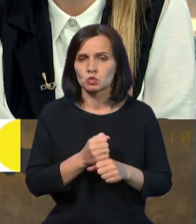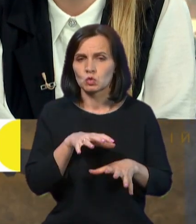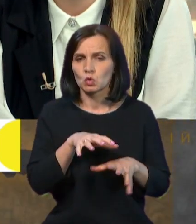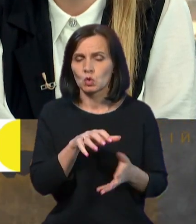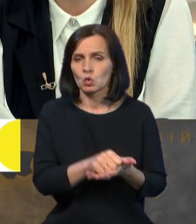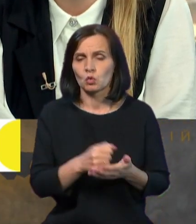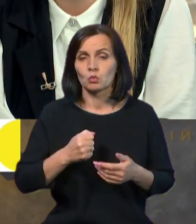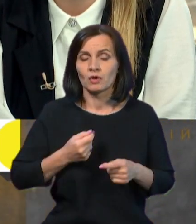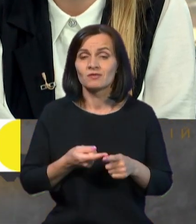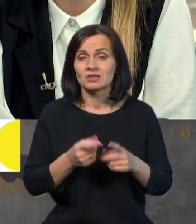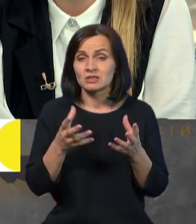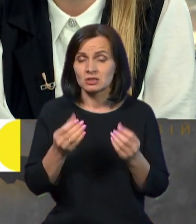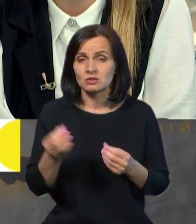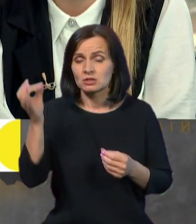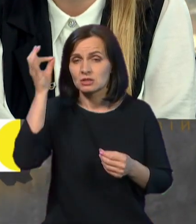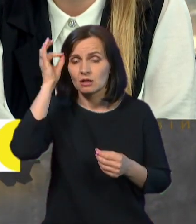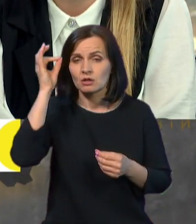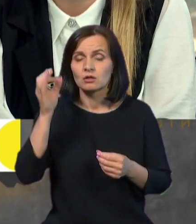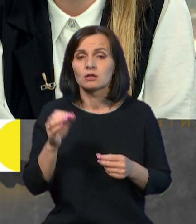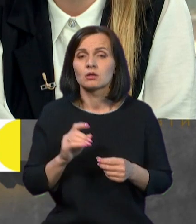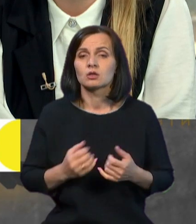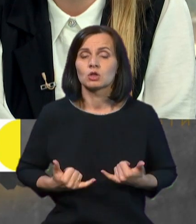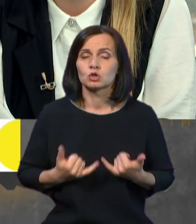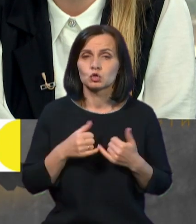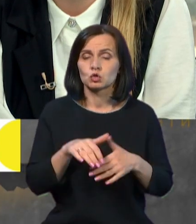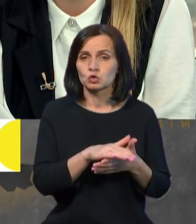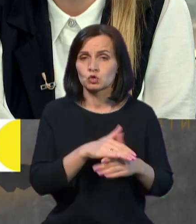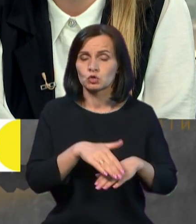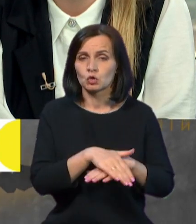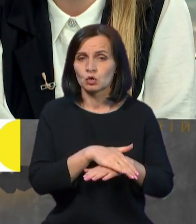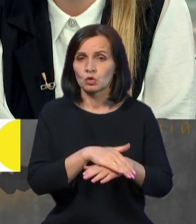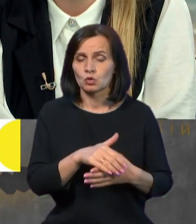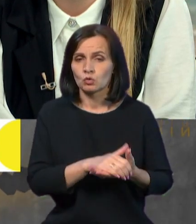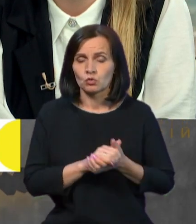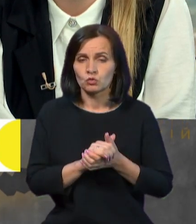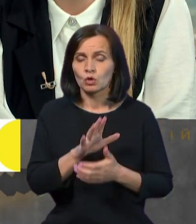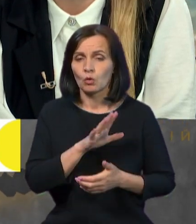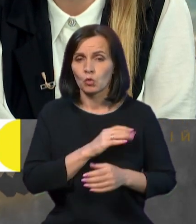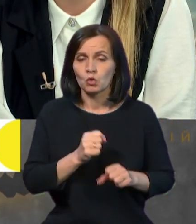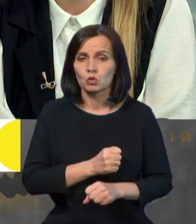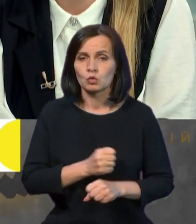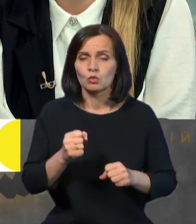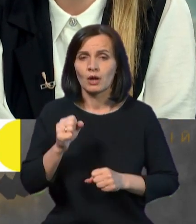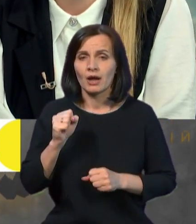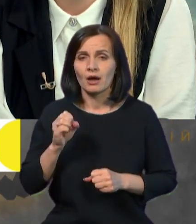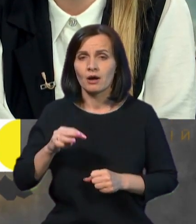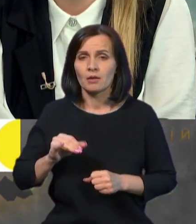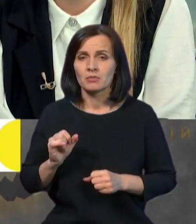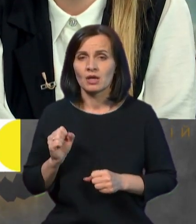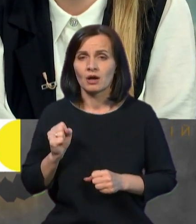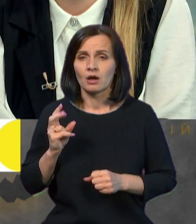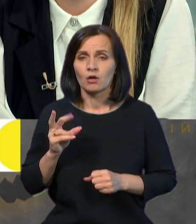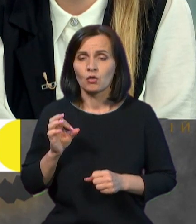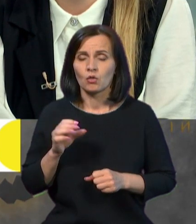же день, я нагадаю, шановне товариство, було підірвано аміакопровід на іншому напрямку, а